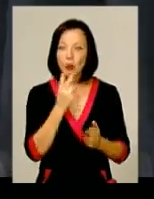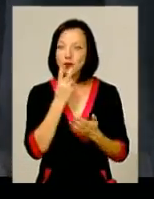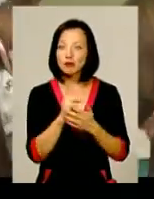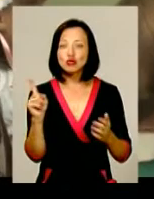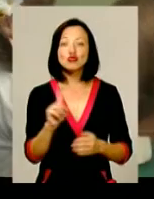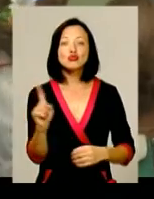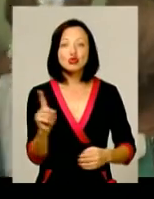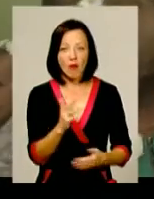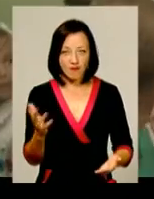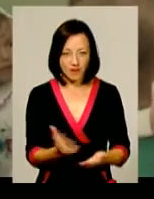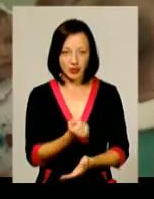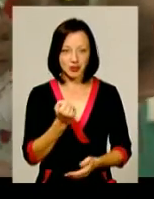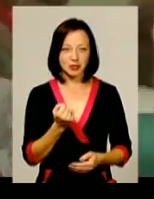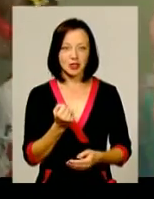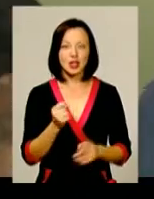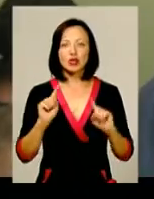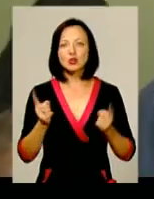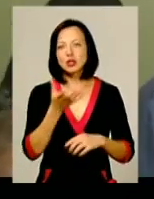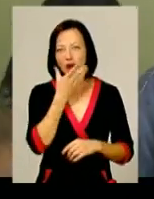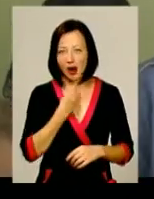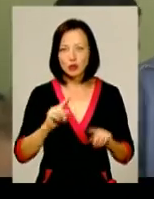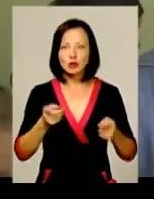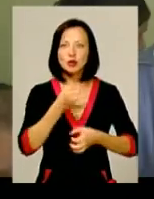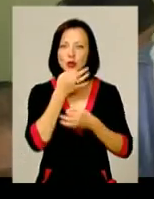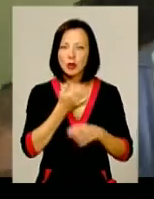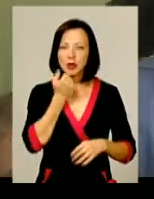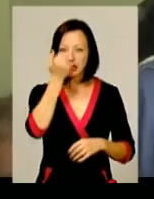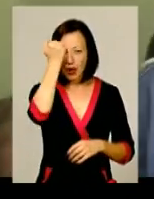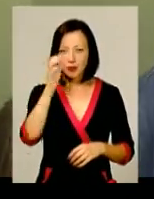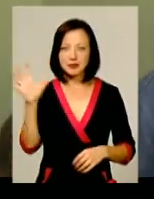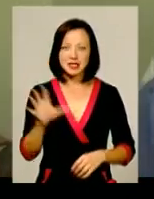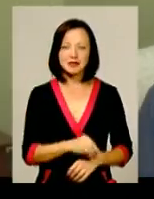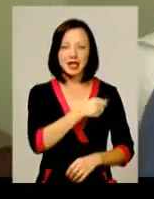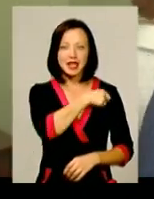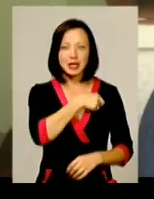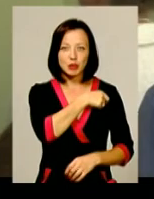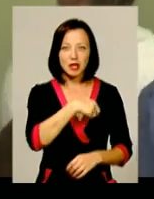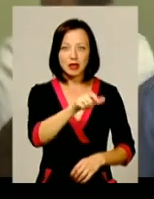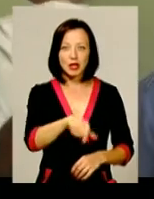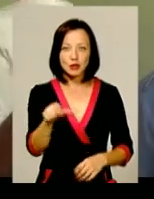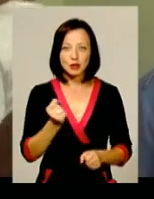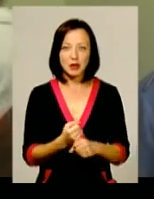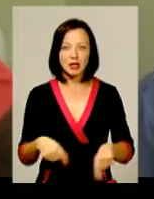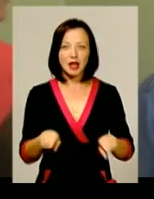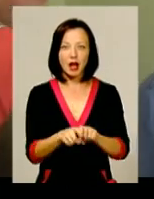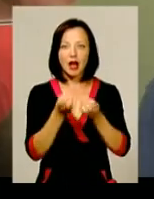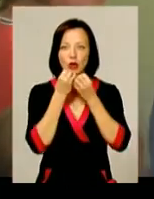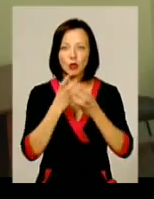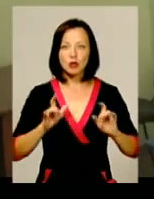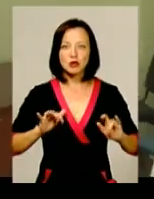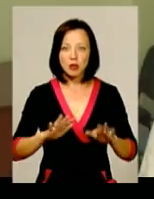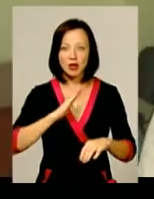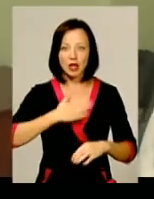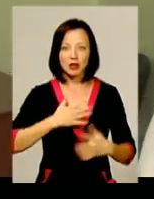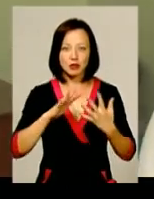вийшло. Дуже гарно, дуже подобається. Дякую усім депутатам, усім людям, що вони зробили таке добре діло для нашого села.